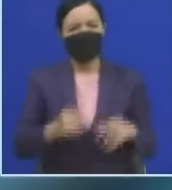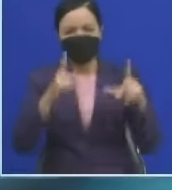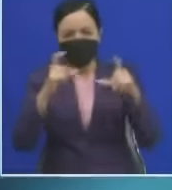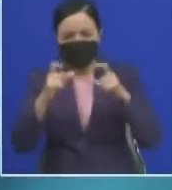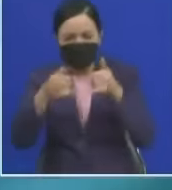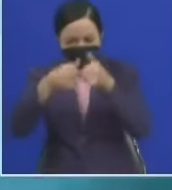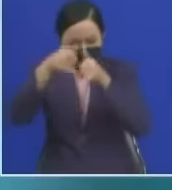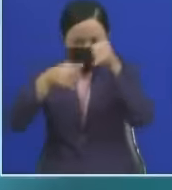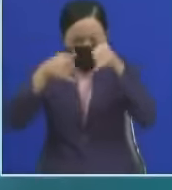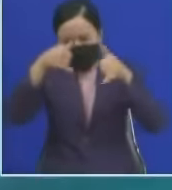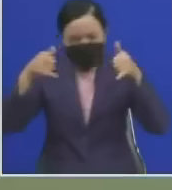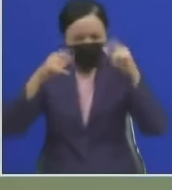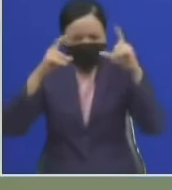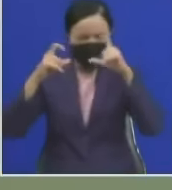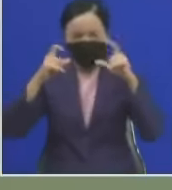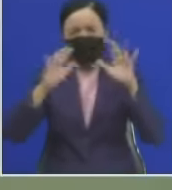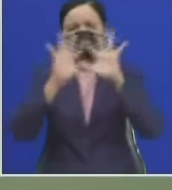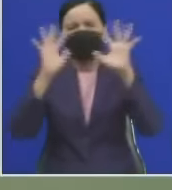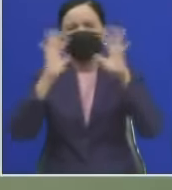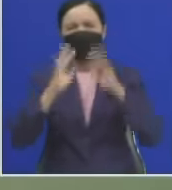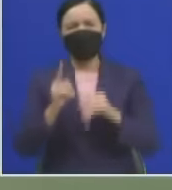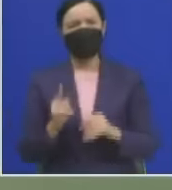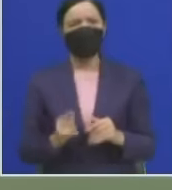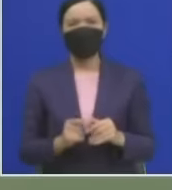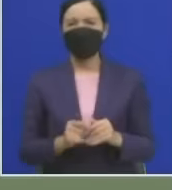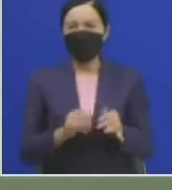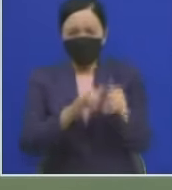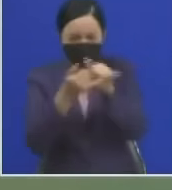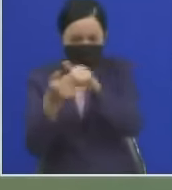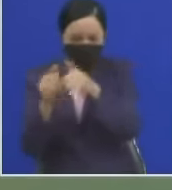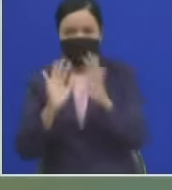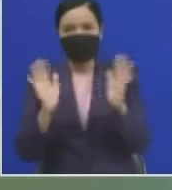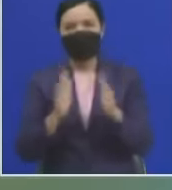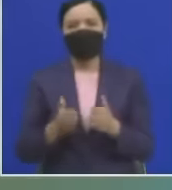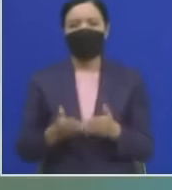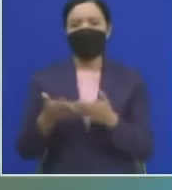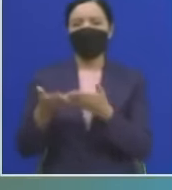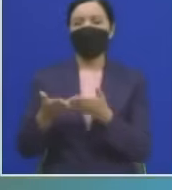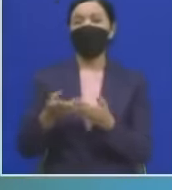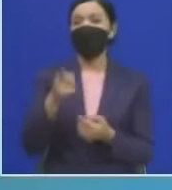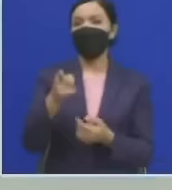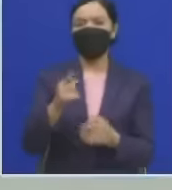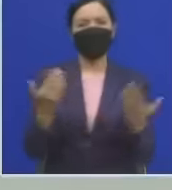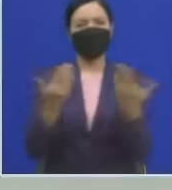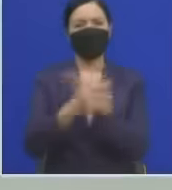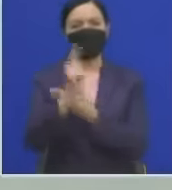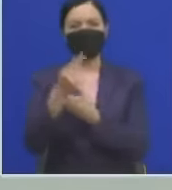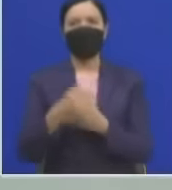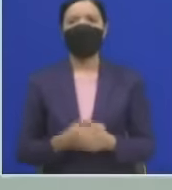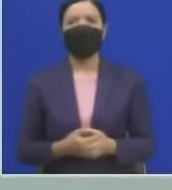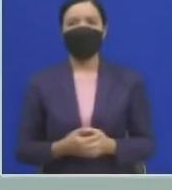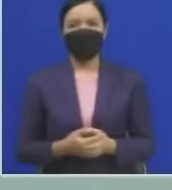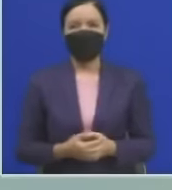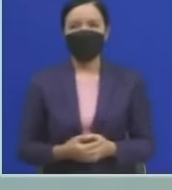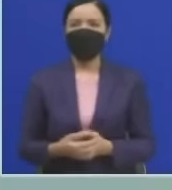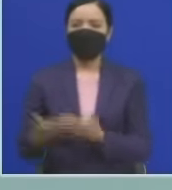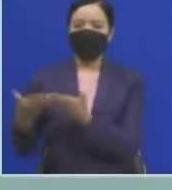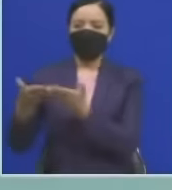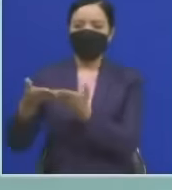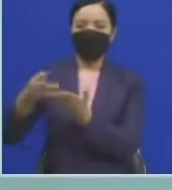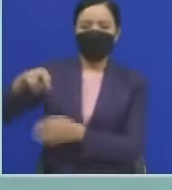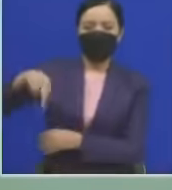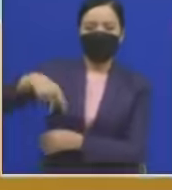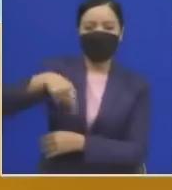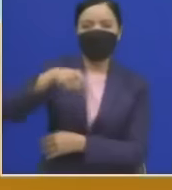นแต่หัวคน ดิฉันเคยไปลงทะเลไม่ได้ค่ะคนเบียด แต่เรือนี่จอดอีกฝั่งนึงนะที่เห็นเมื่อสักครู่นี ้ แล้วก็ทำท่าเรือให้เดินมาน